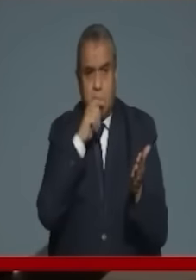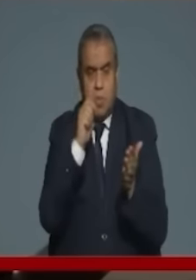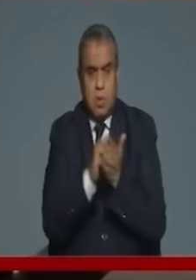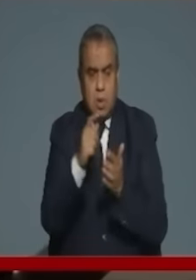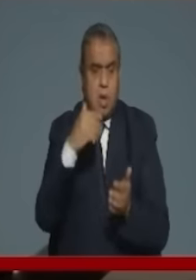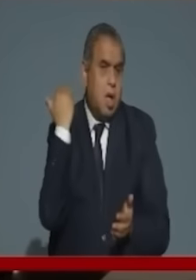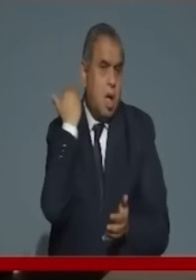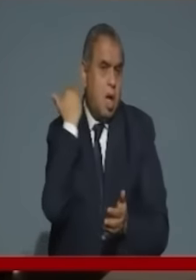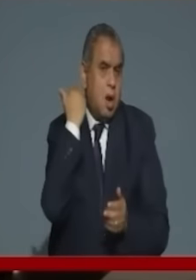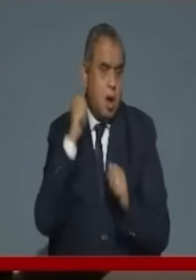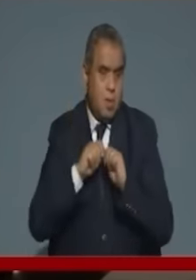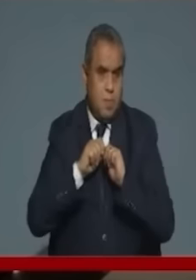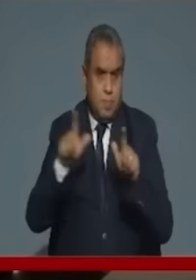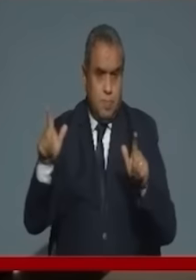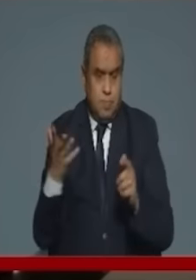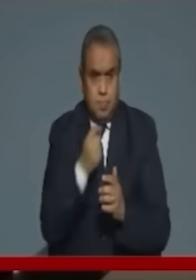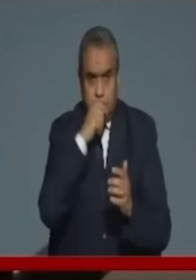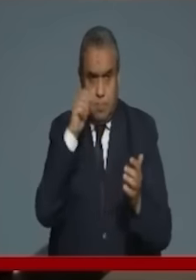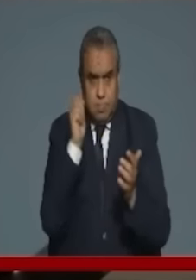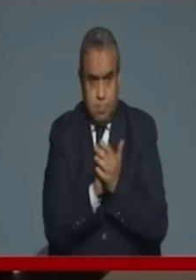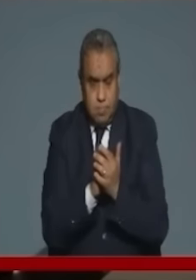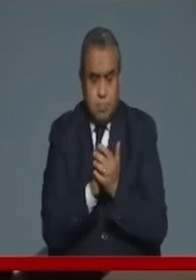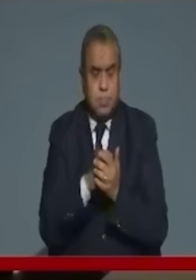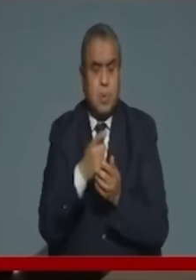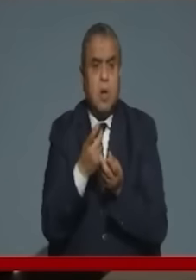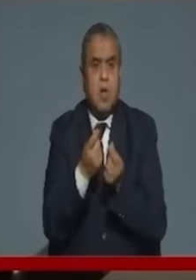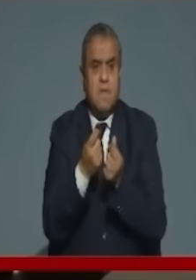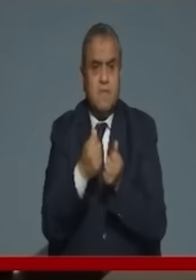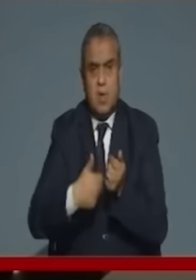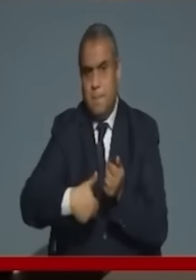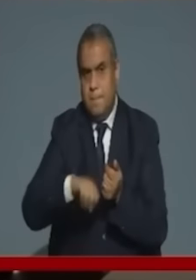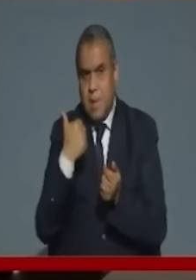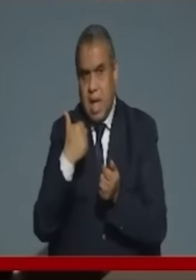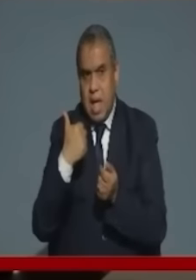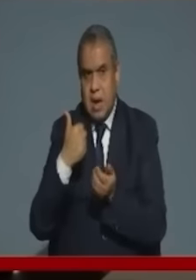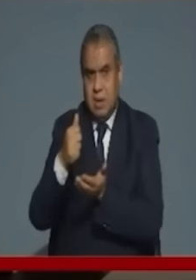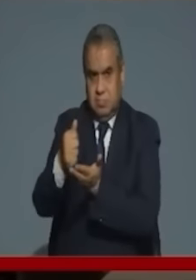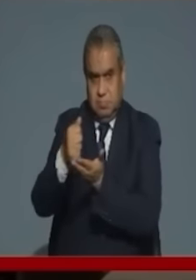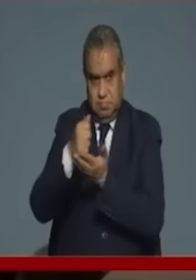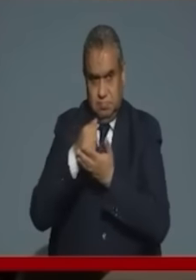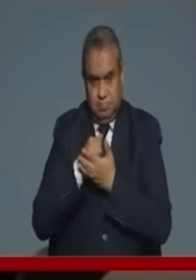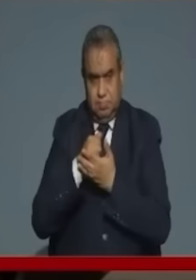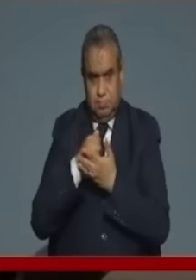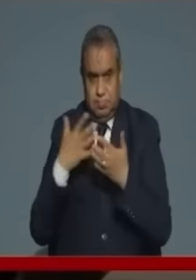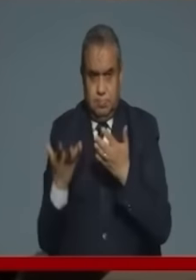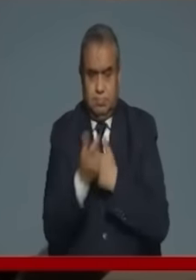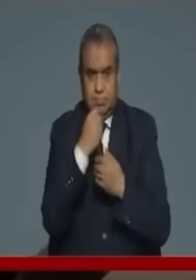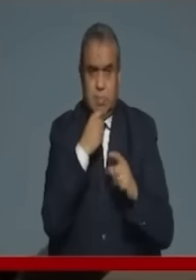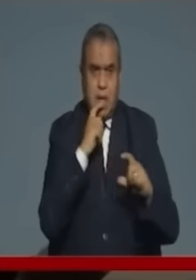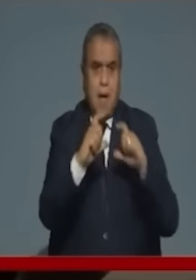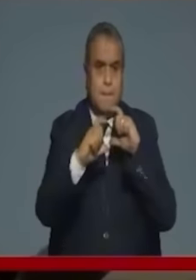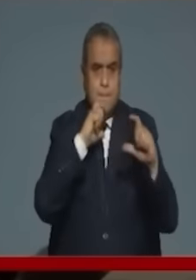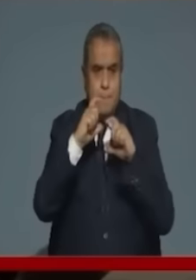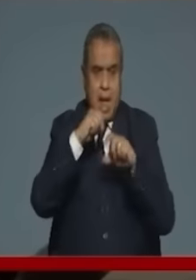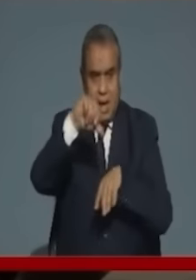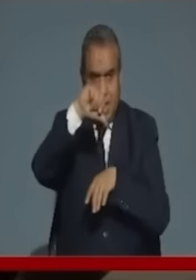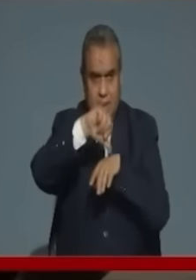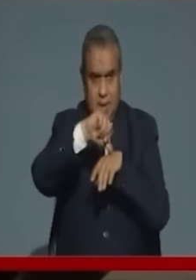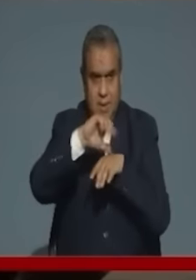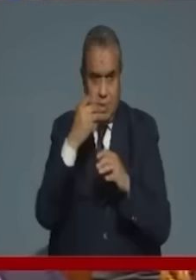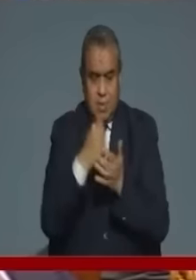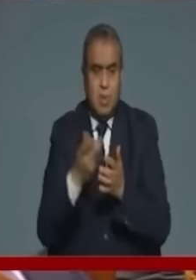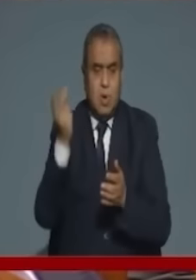احنا اعلنت دي فعلا بالفعل وصلت امبارح والنهارده دخل جزء منها البنك المركزي ويوم الجمعه فيه